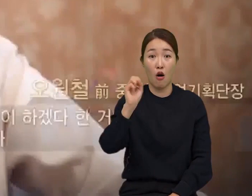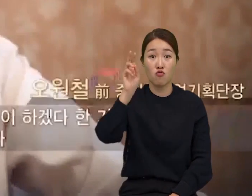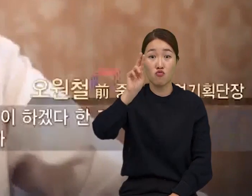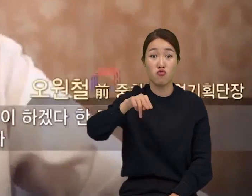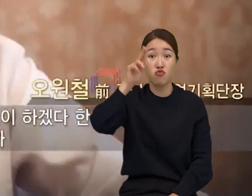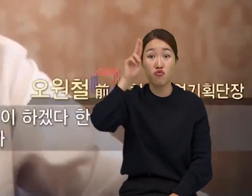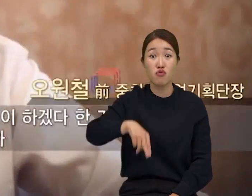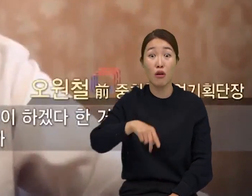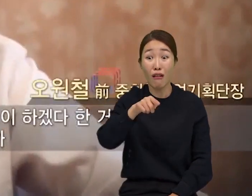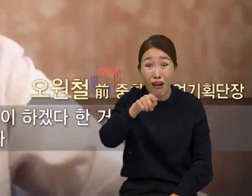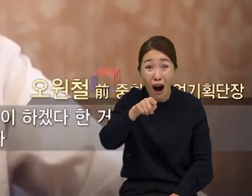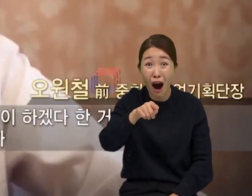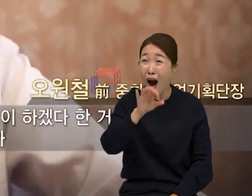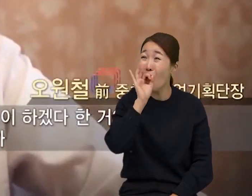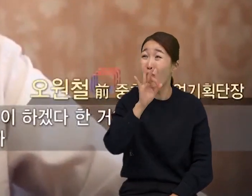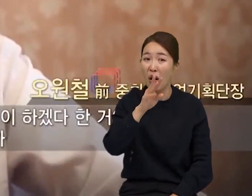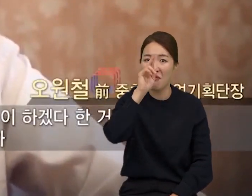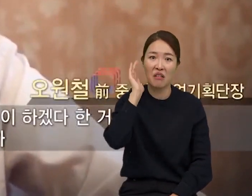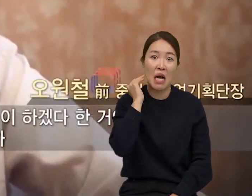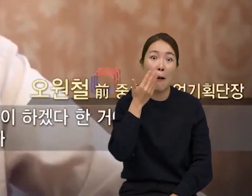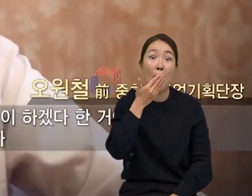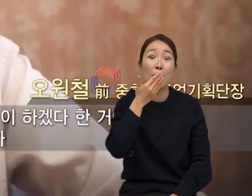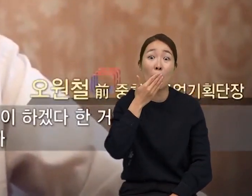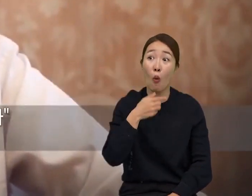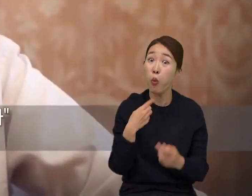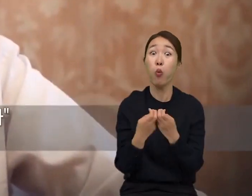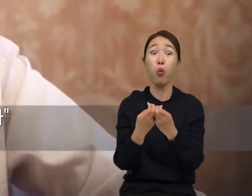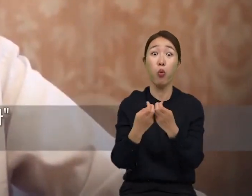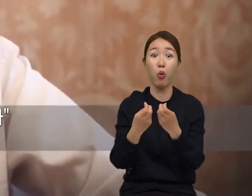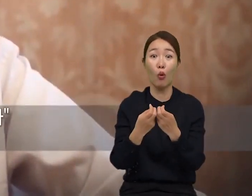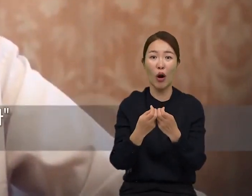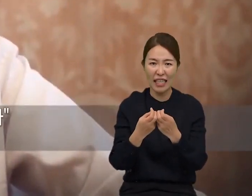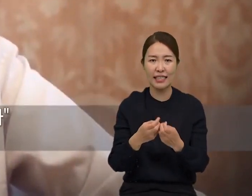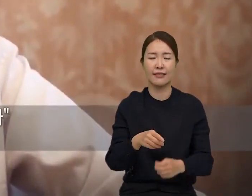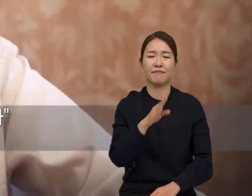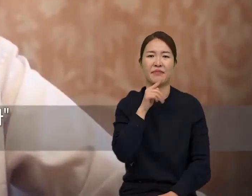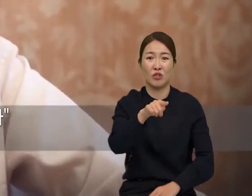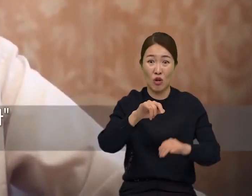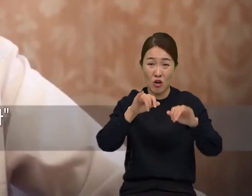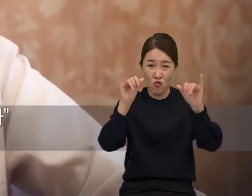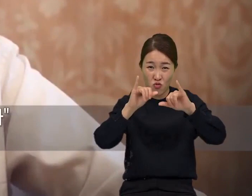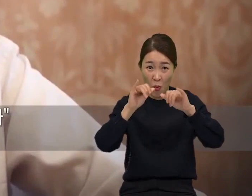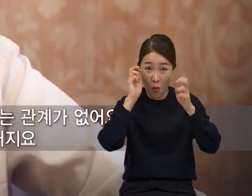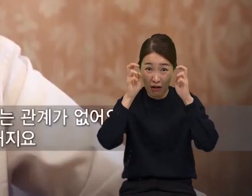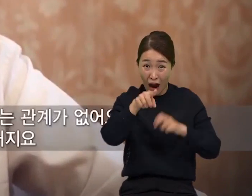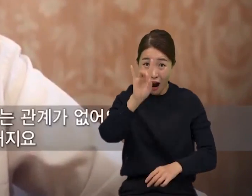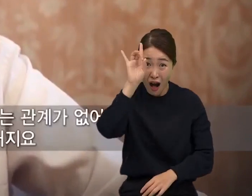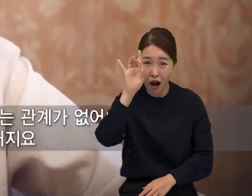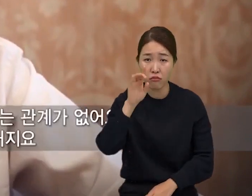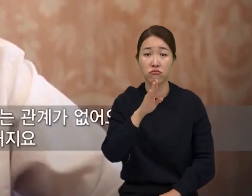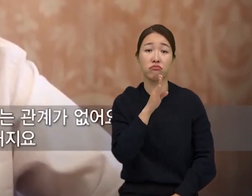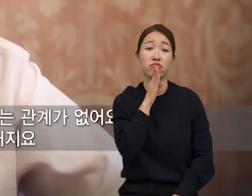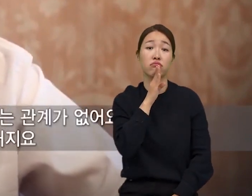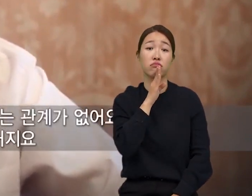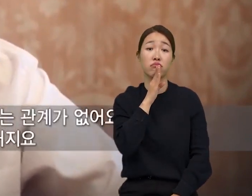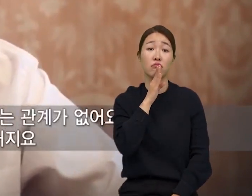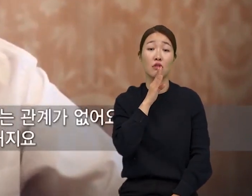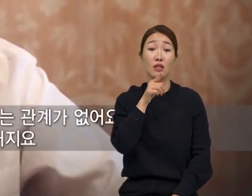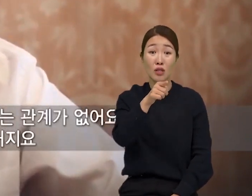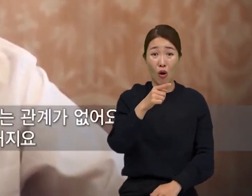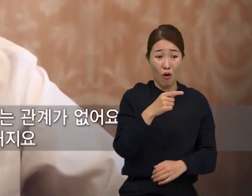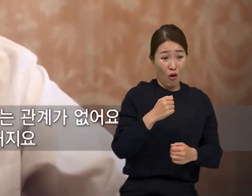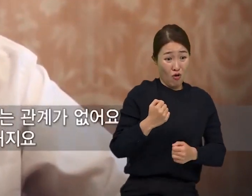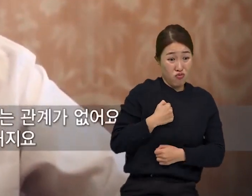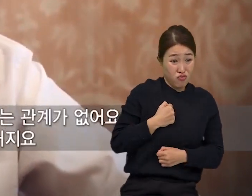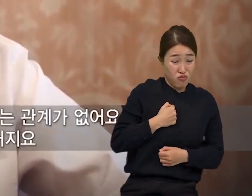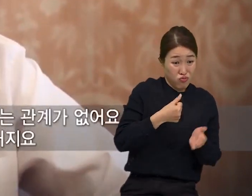100억 불 수출 그럼 박 대통령께서 하겠다. 그거 어떻게 해야 되냐? 중화권 해야 됩니다. 이렇게 나오는 거죠. 근데 이 중화권 병기하고는 관계가